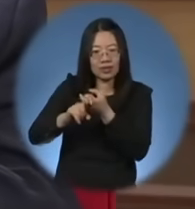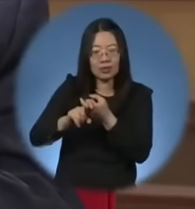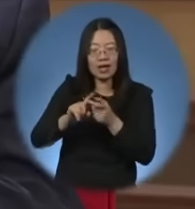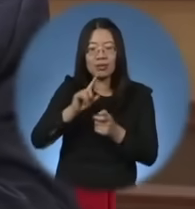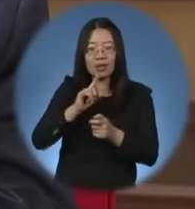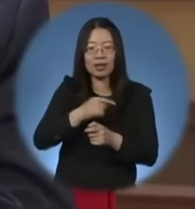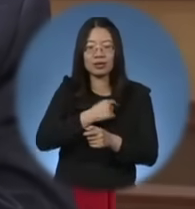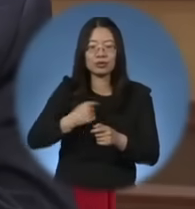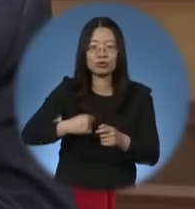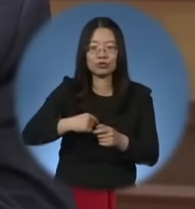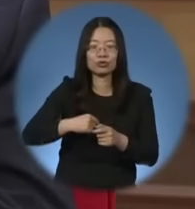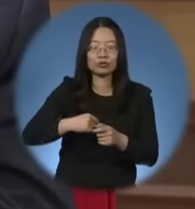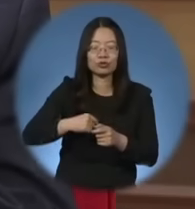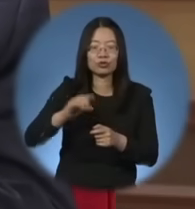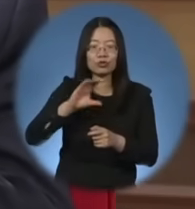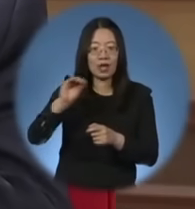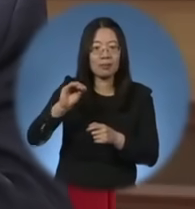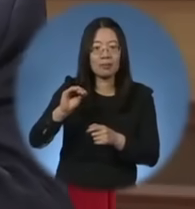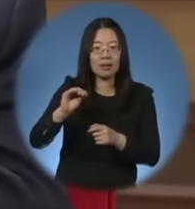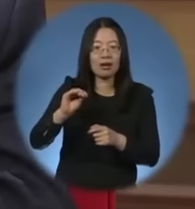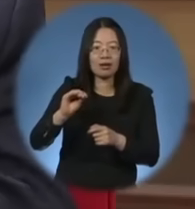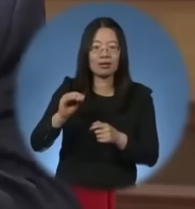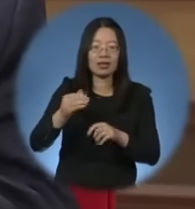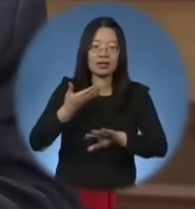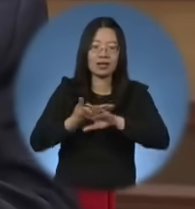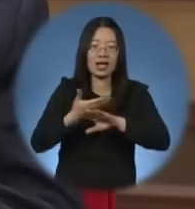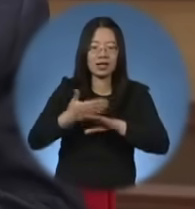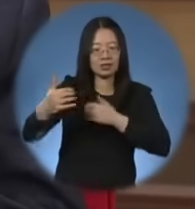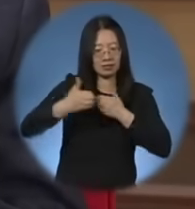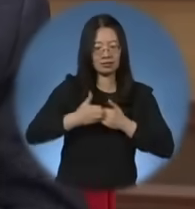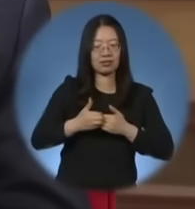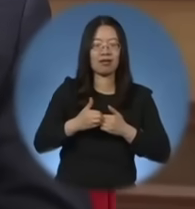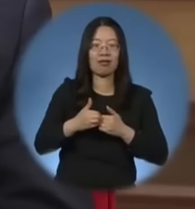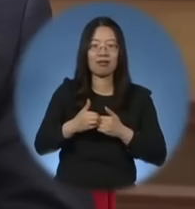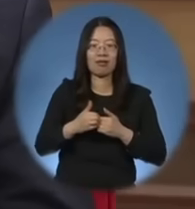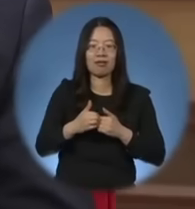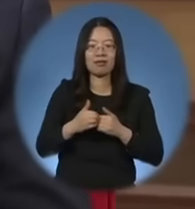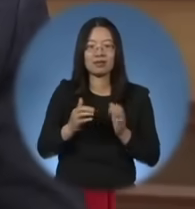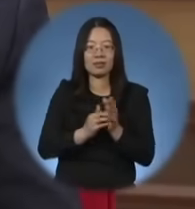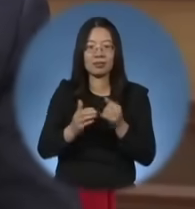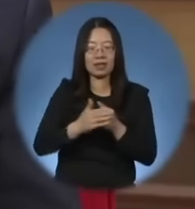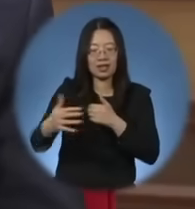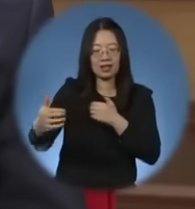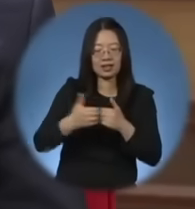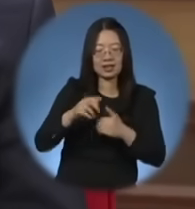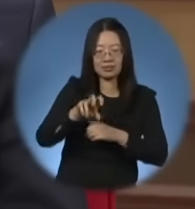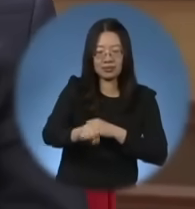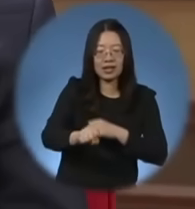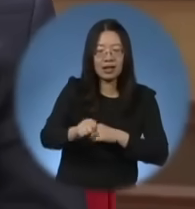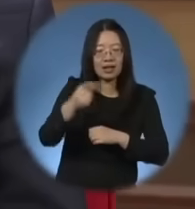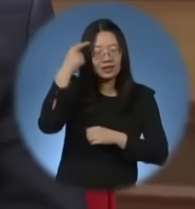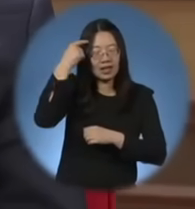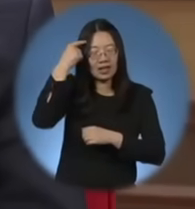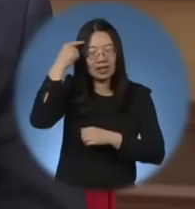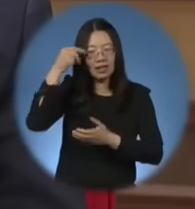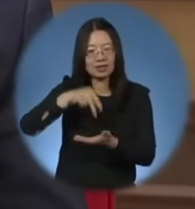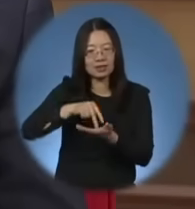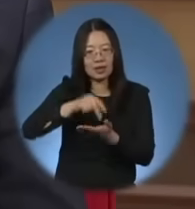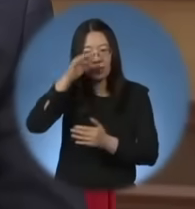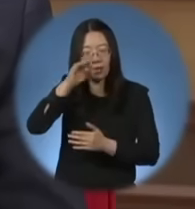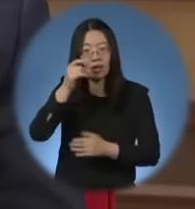하다는 거 중국에 갈 때니까 그거 완전히 다른 집약이라고 생각해요네이 침략이라는 사거